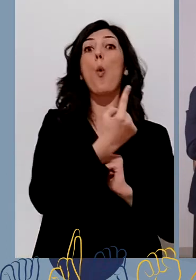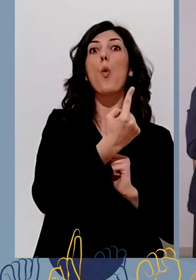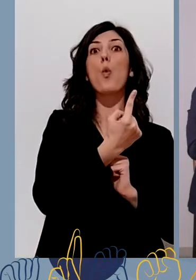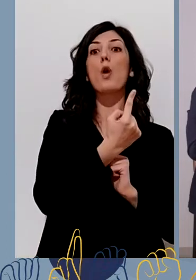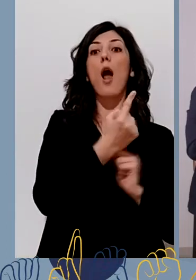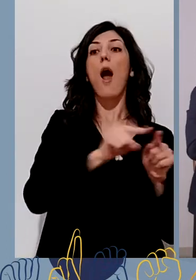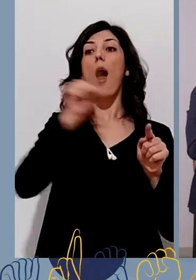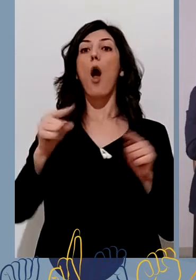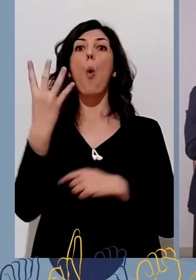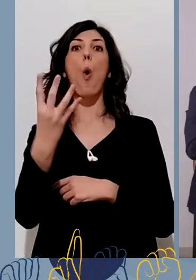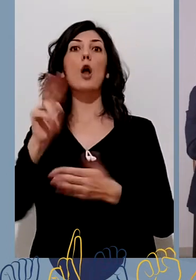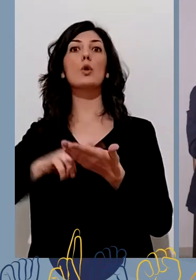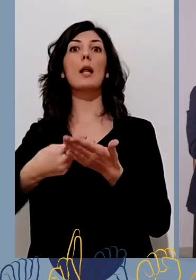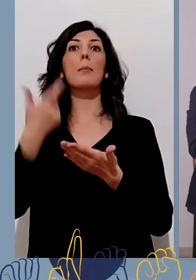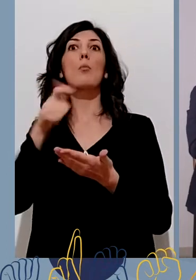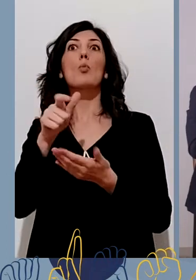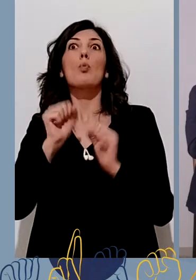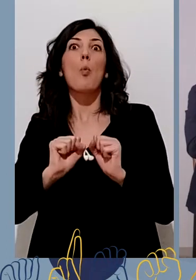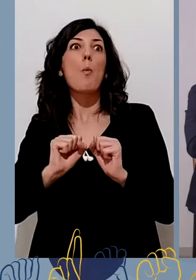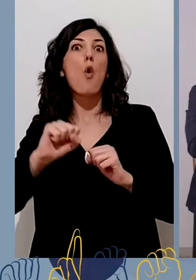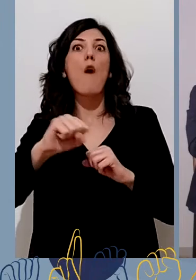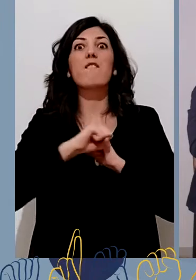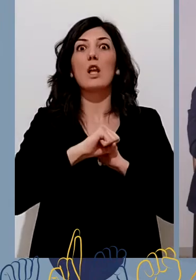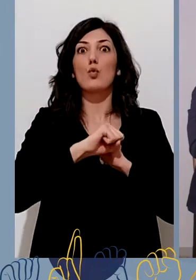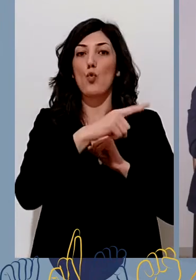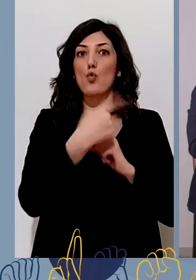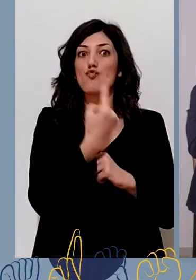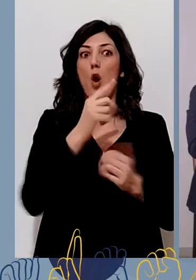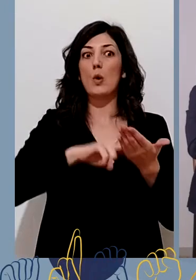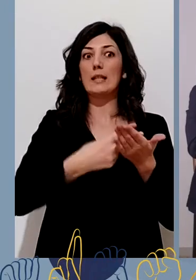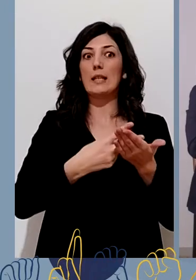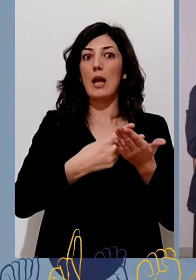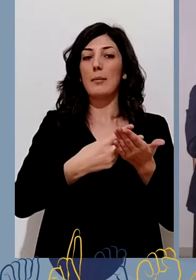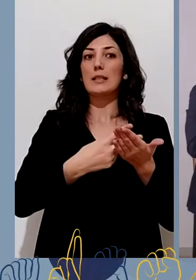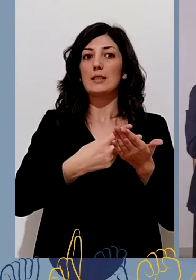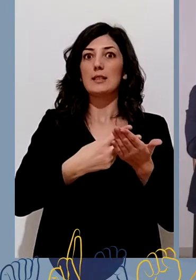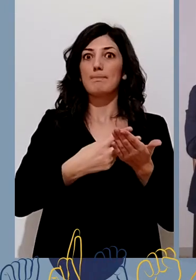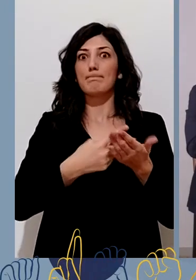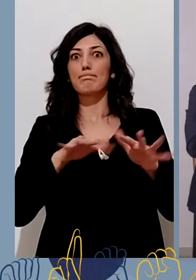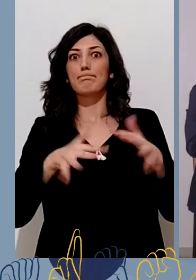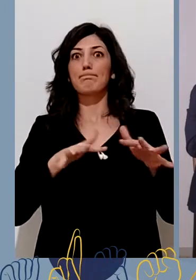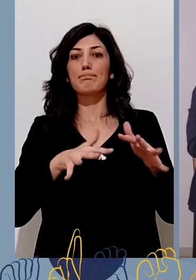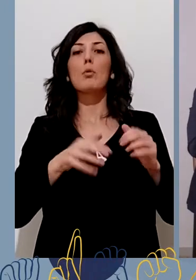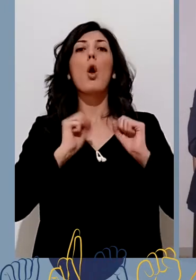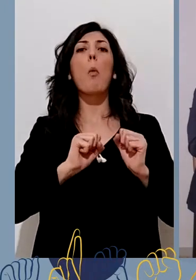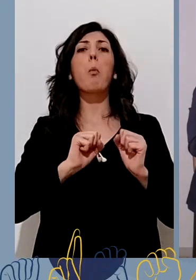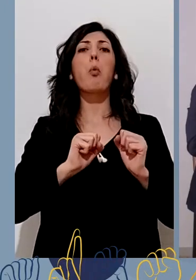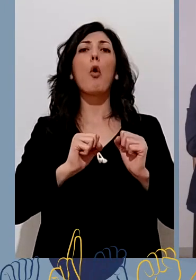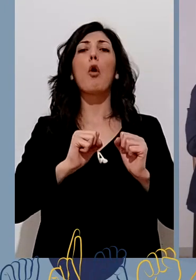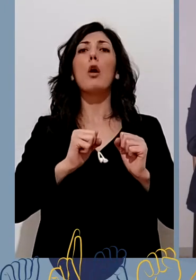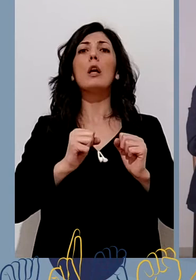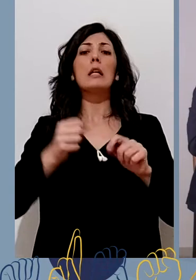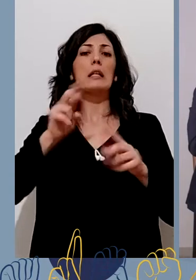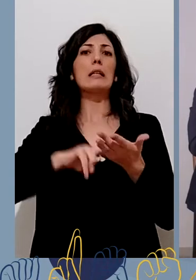non aver fiducia in un interprete, siccome sono questioni delicate, sono passaggi di proprietà, allora il notaio si accerta chiamando più interpreti, certo,